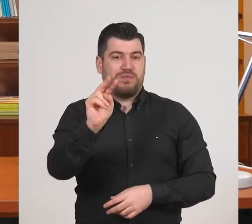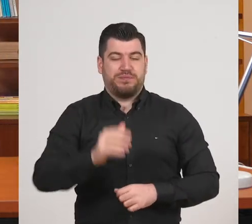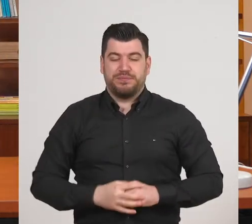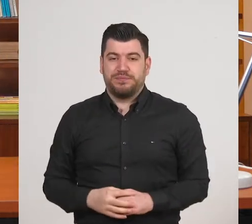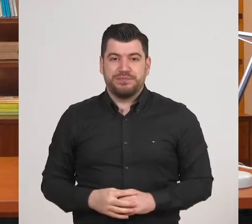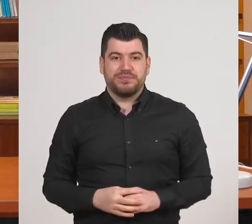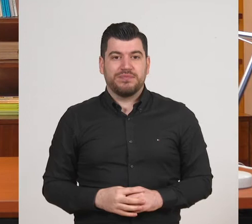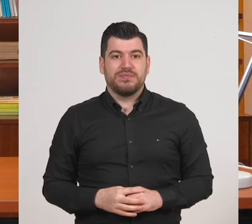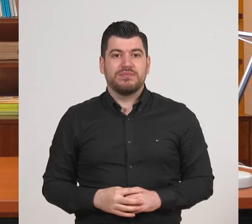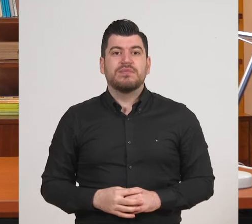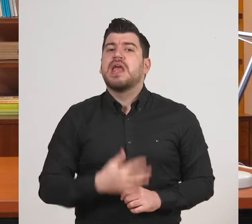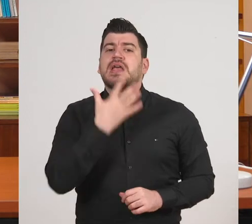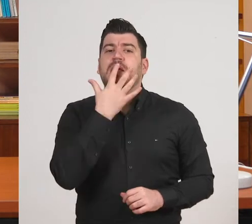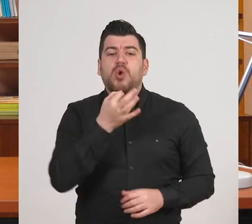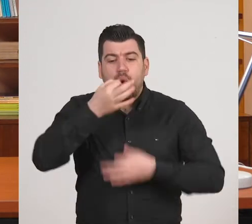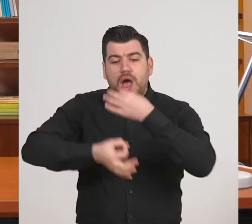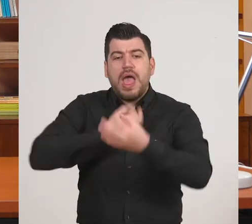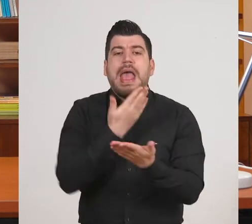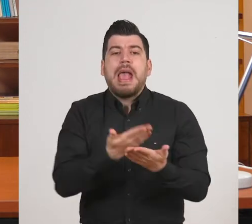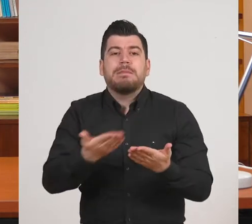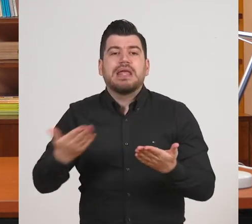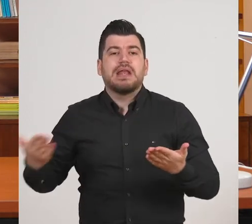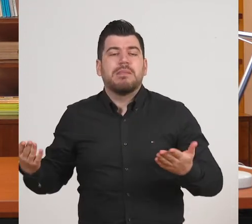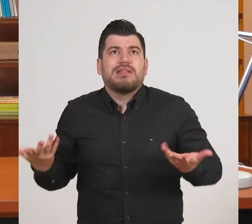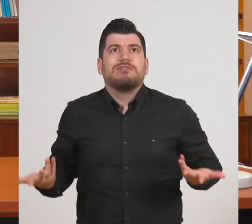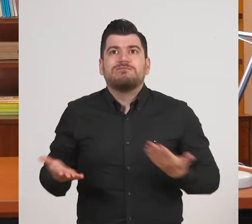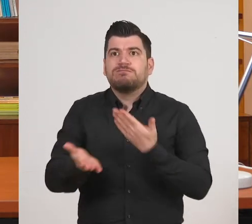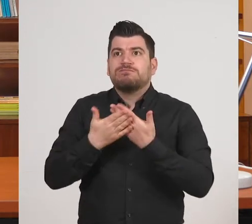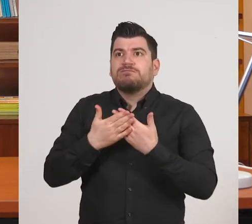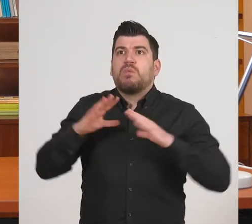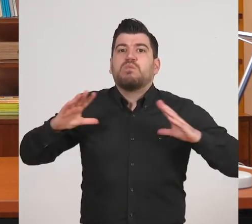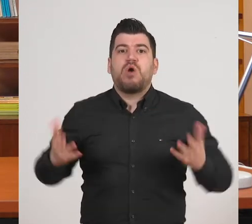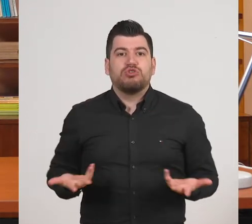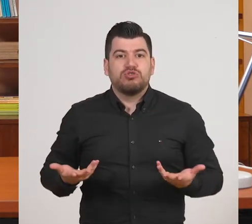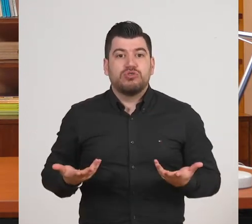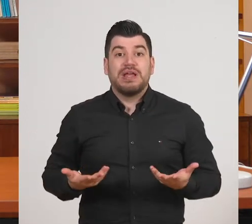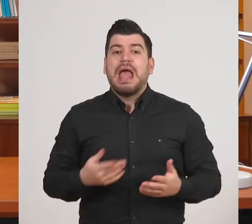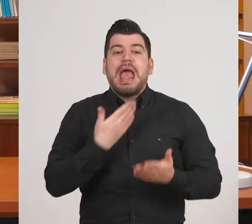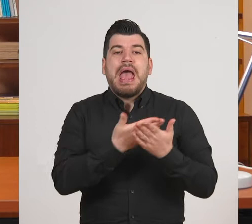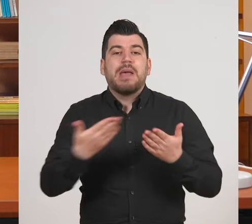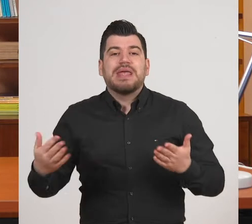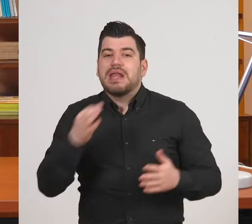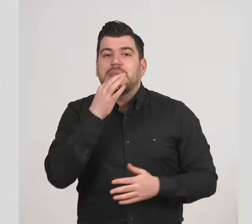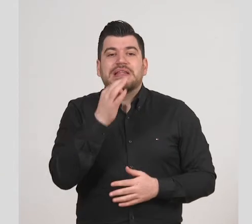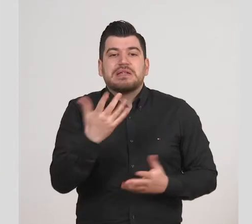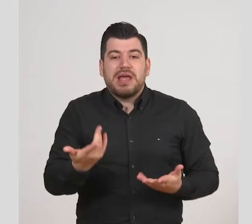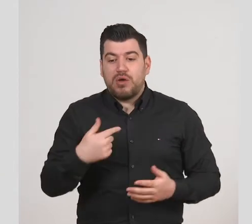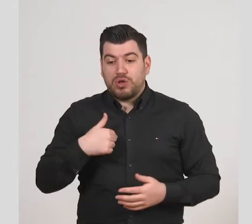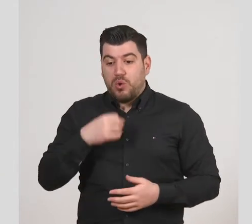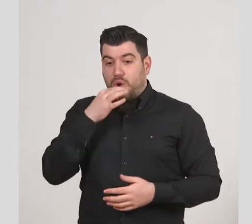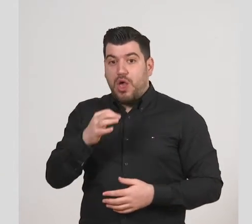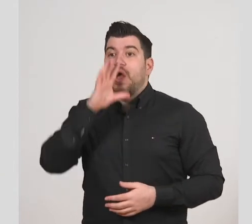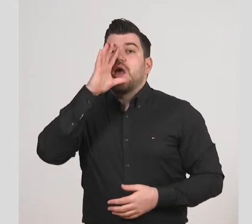γιατί χρησιμοποιούμε τον επιχειρηματολογικό λόγο? Το επιχείρημα είναι όταν λέω το γιατί. Το ξέρετε οι πιο μεγάλες